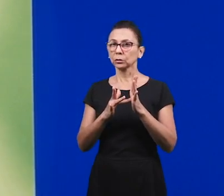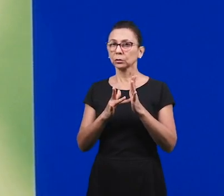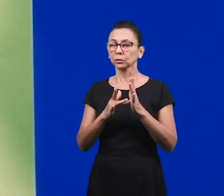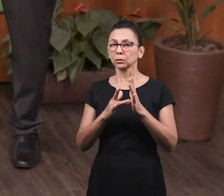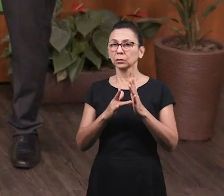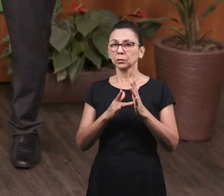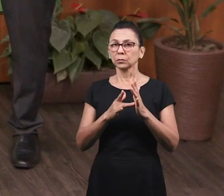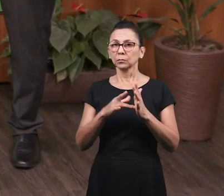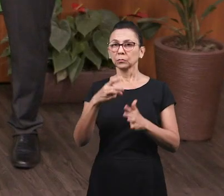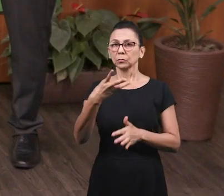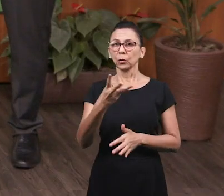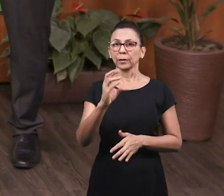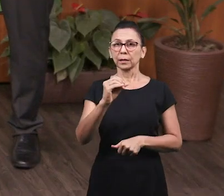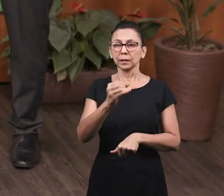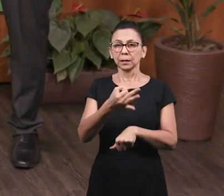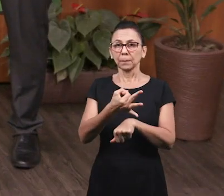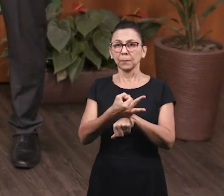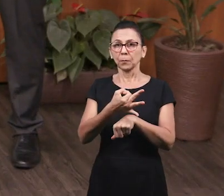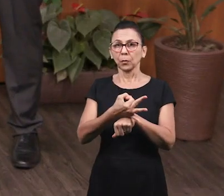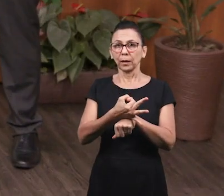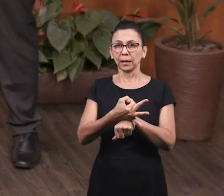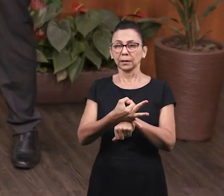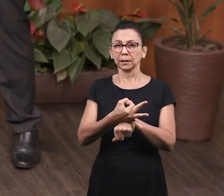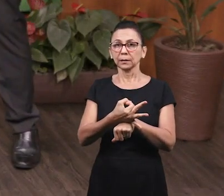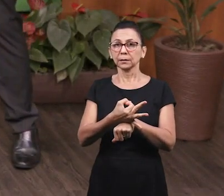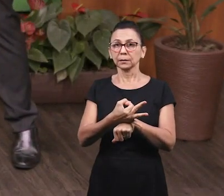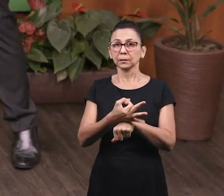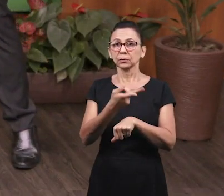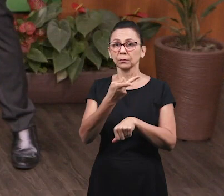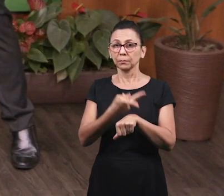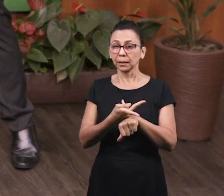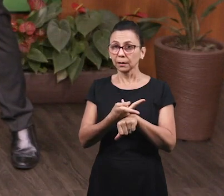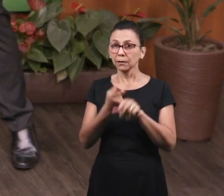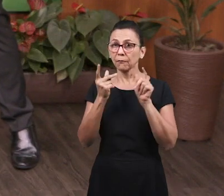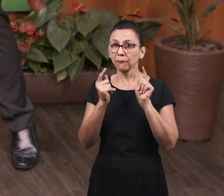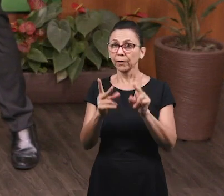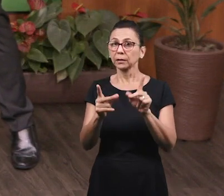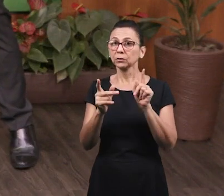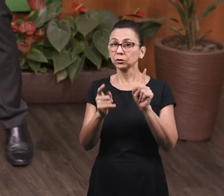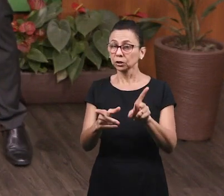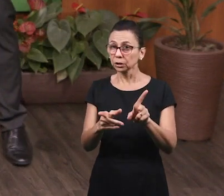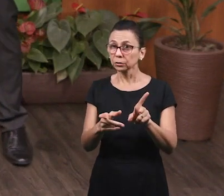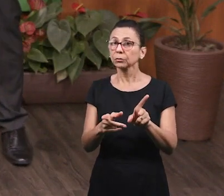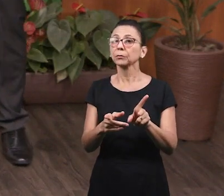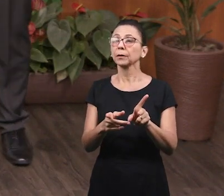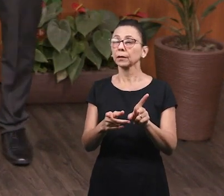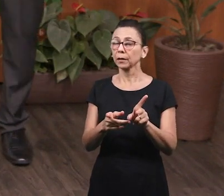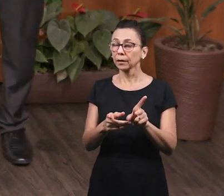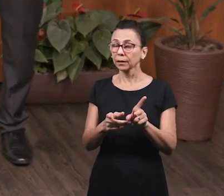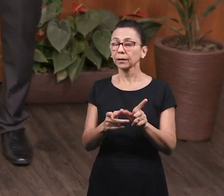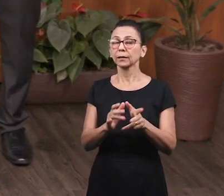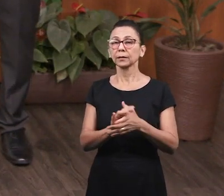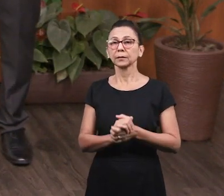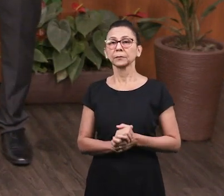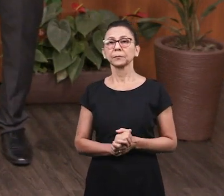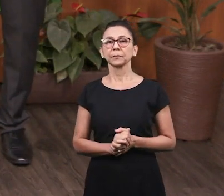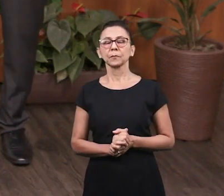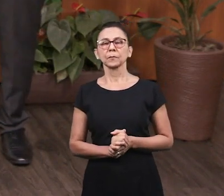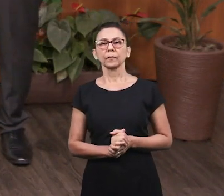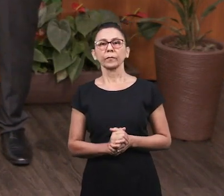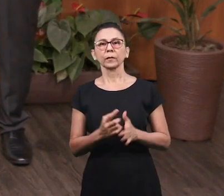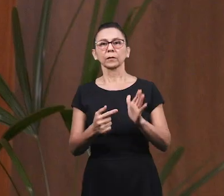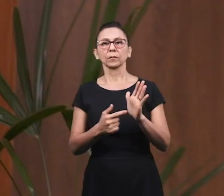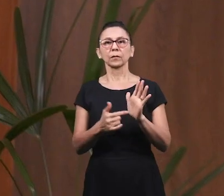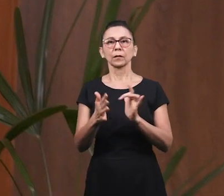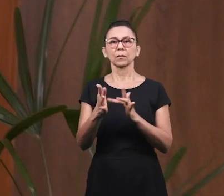30 pièces en argent, comme dit la Bible. Rédemption qui parle du prix que le Seigneur a payé